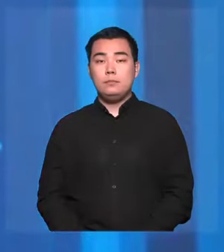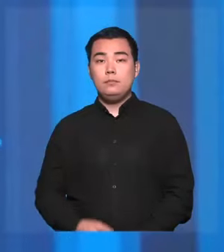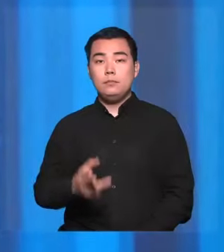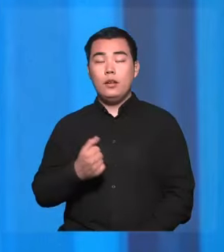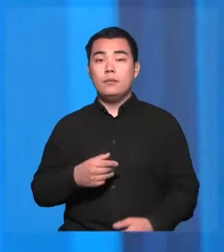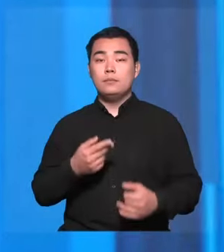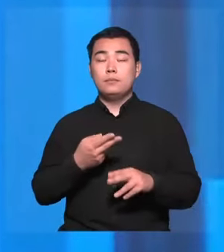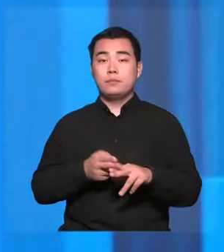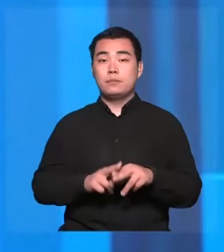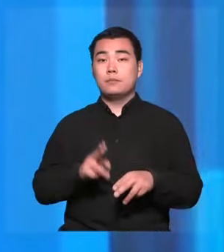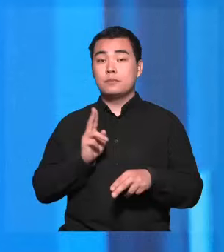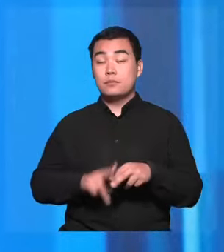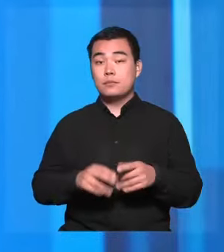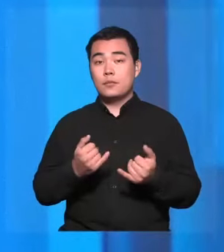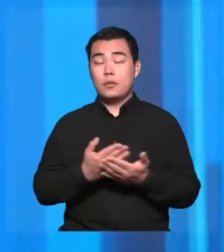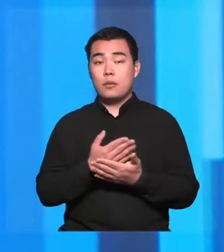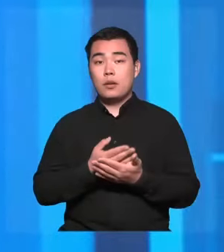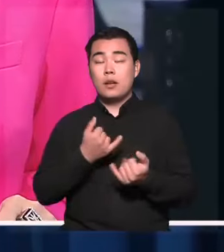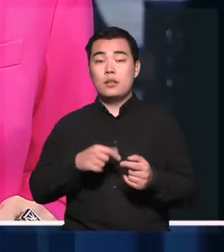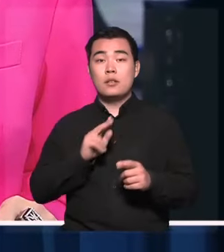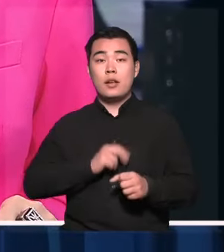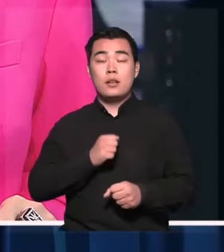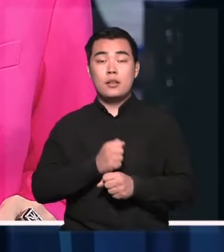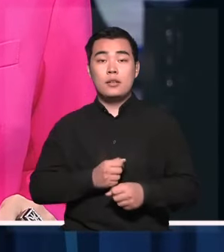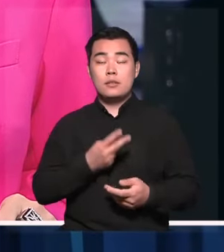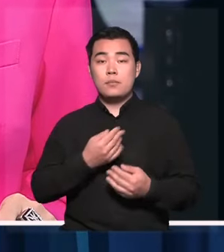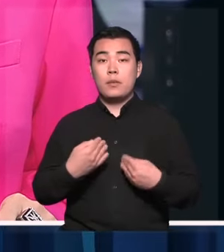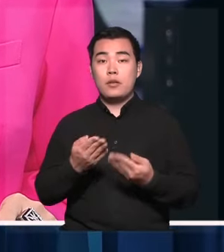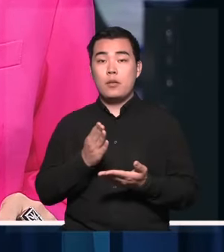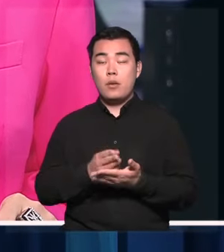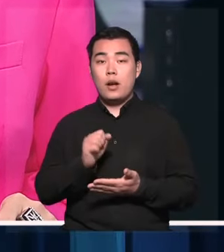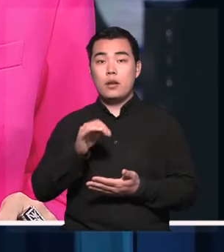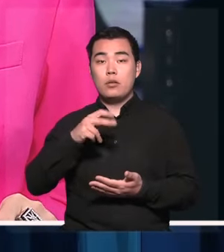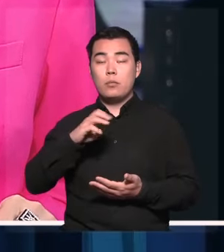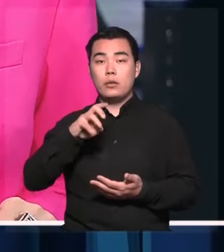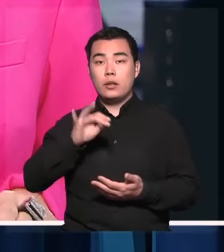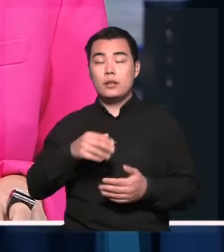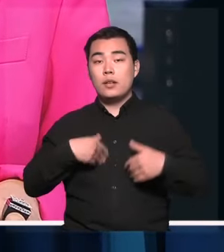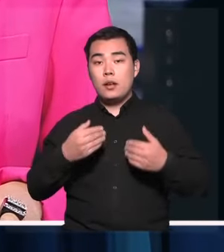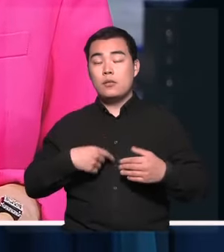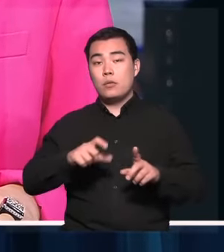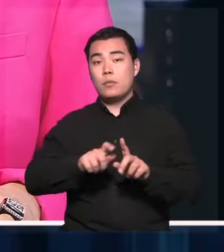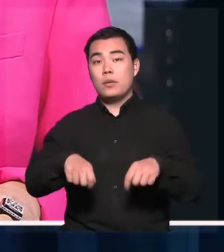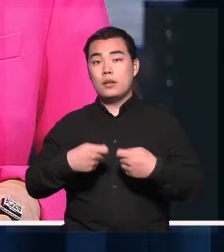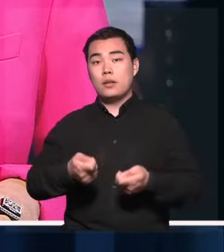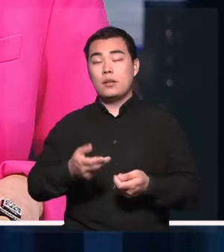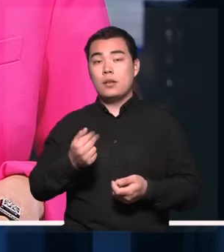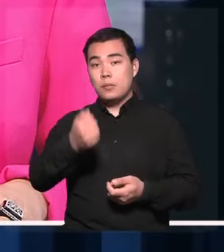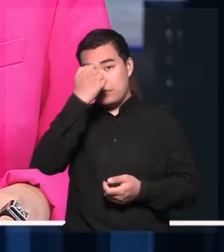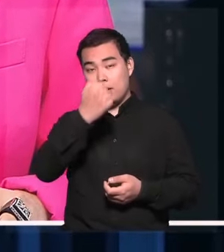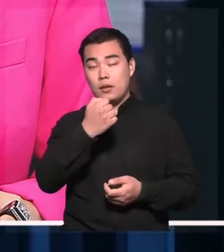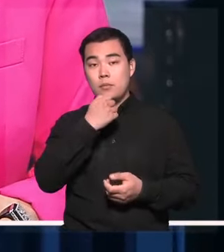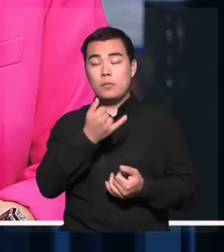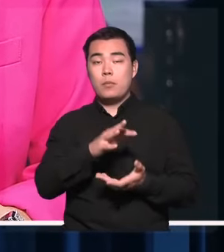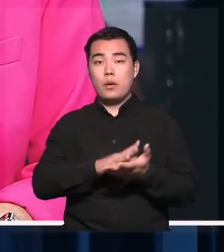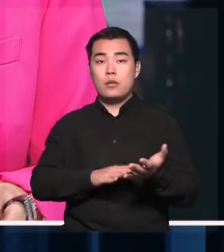Бүгінге айтарымыз осы. Құрметті көрермен, эфир тізгін әріптесім Айгүл Мүкейге бергім келіп отыр. Айгүл, кеш жарық, сөз тізгін өзіңізде. Қайырлы кеш, Әнуар. Біз